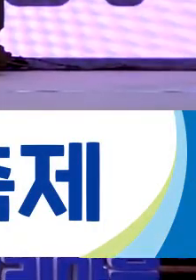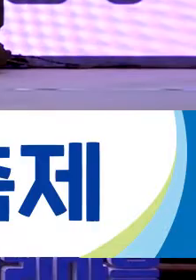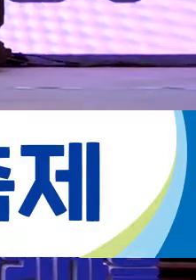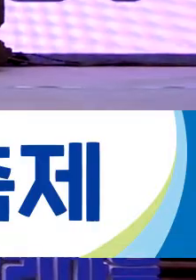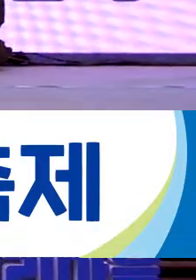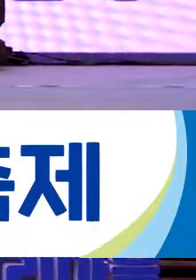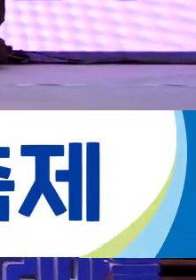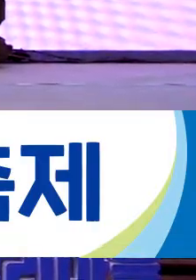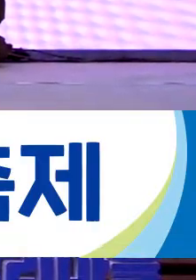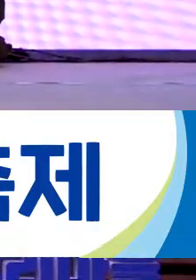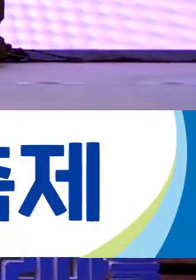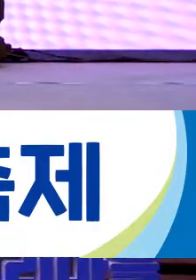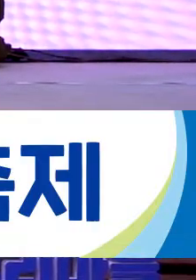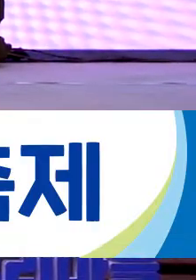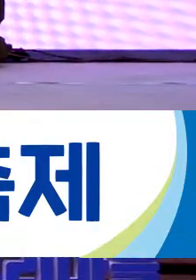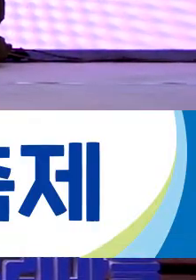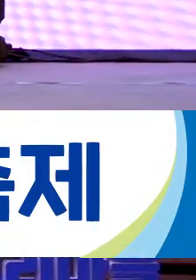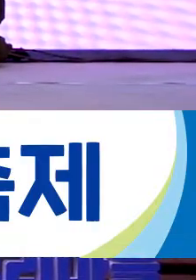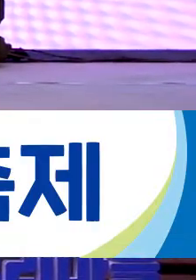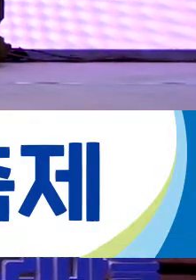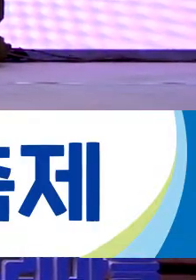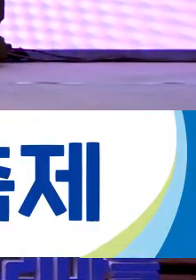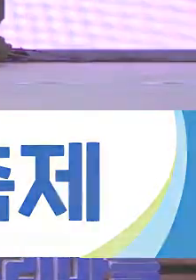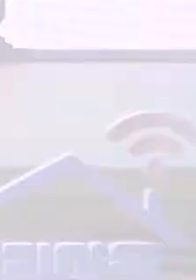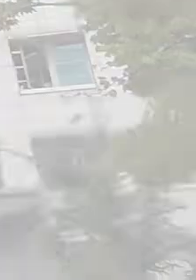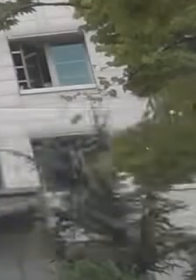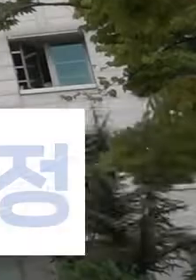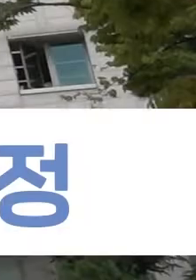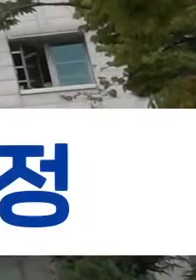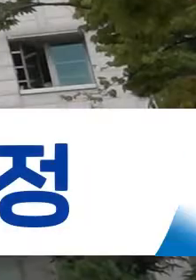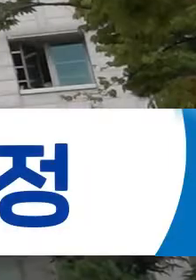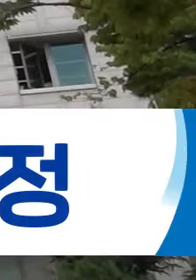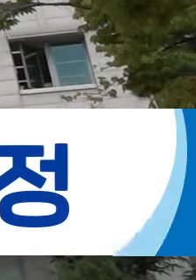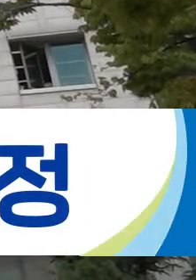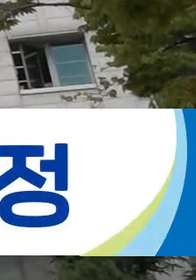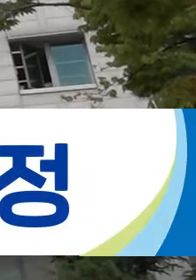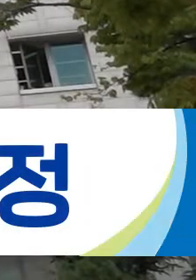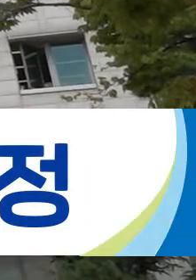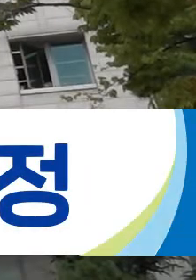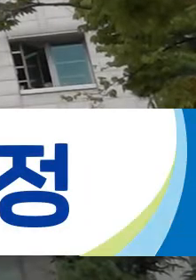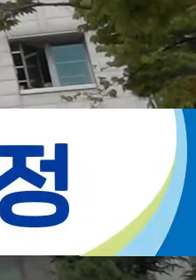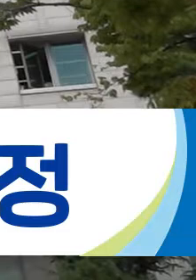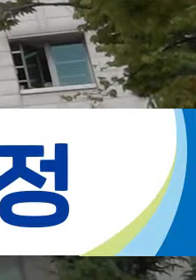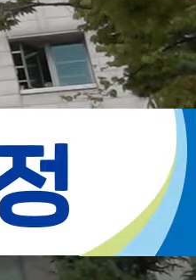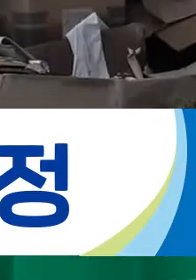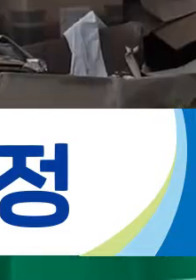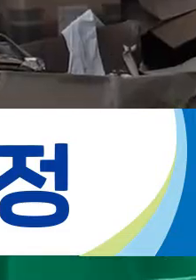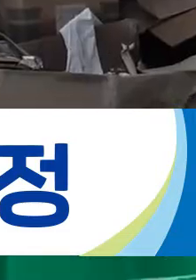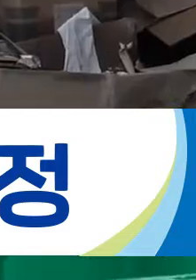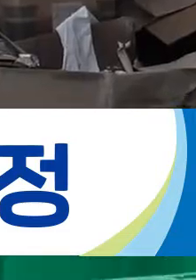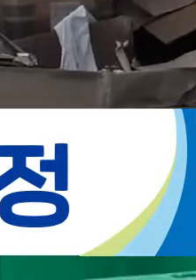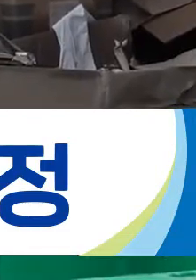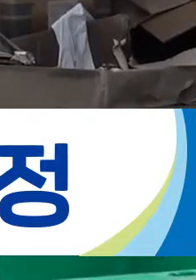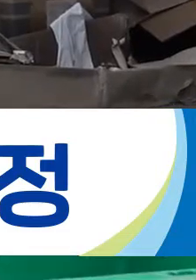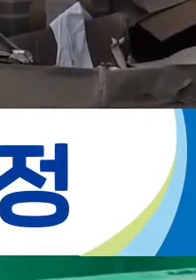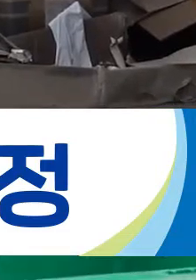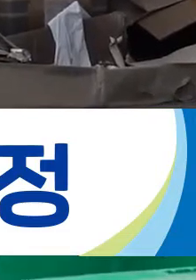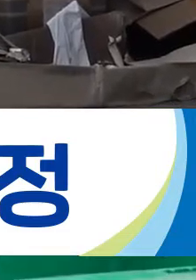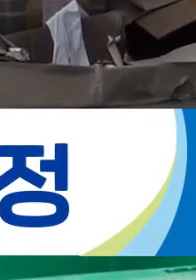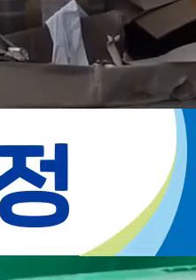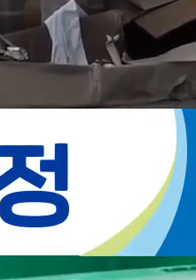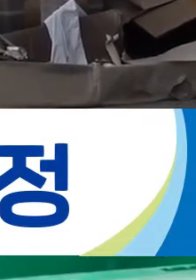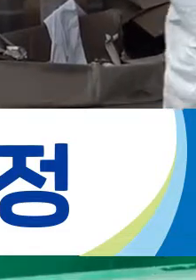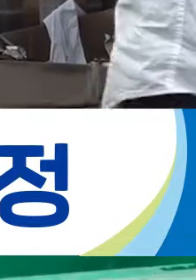혁신교육 지구 축제가 온라인으로 진행됐습니다 군은 생활임금 심의위원회를 통해 2022년 생활 임금을